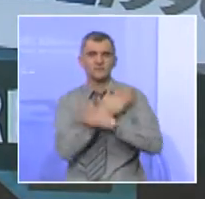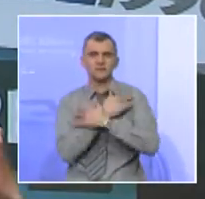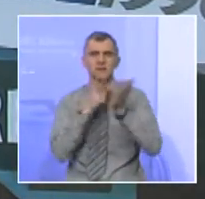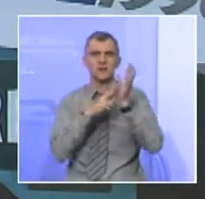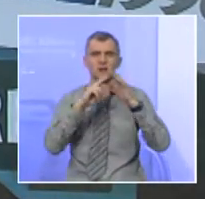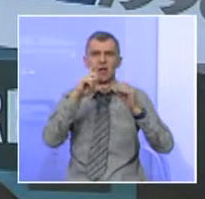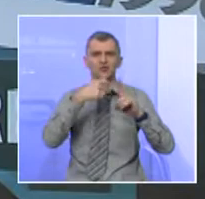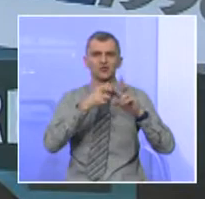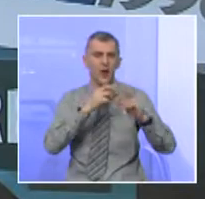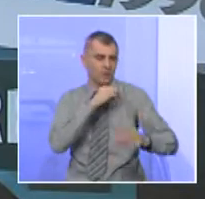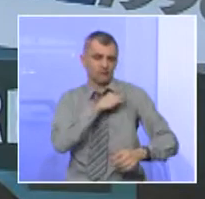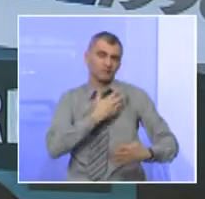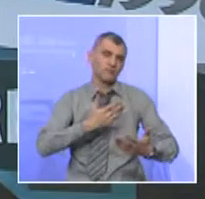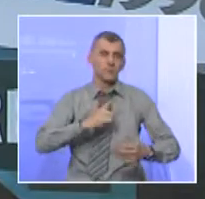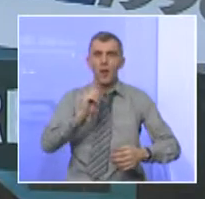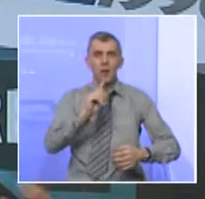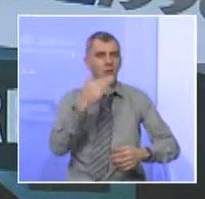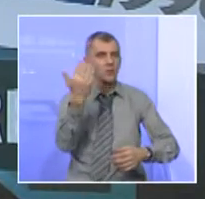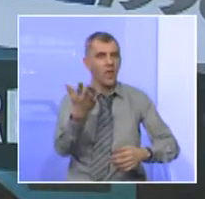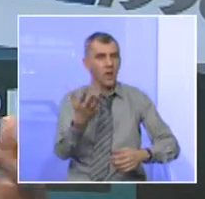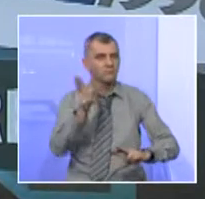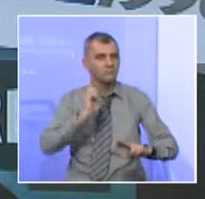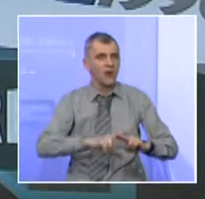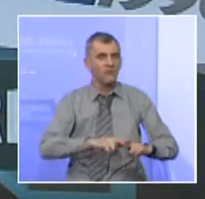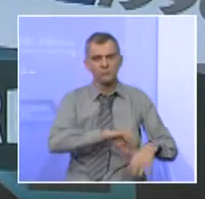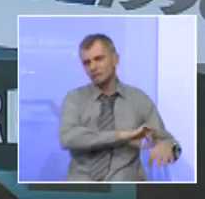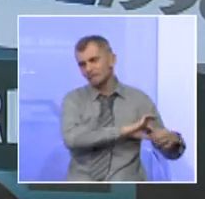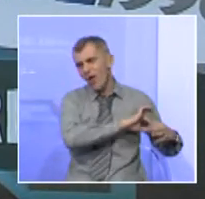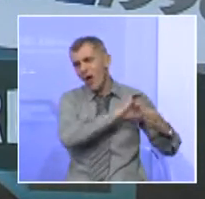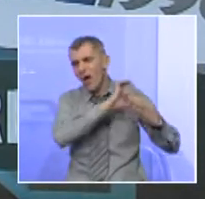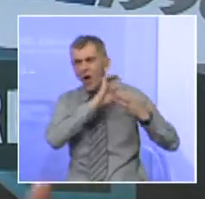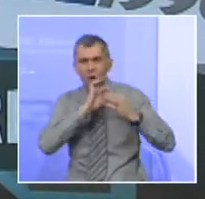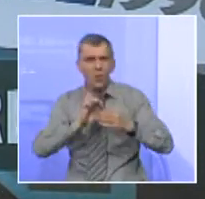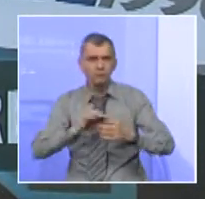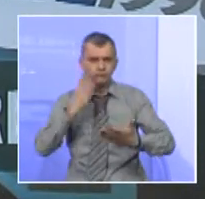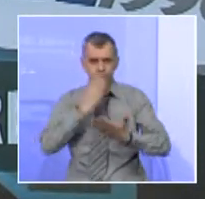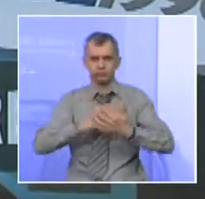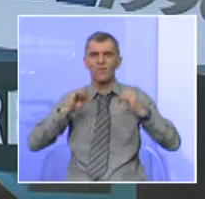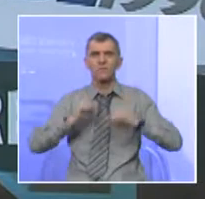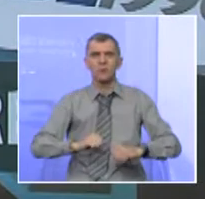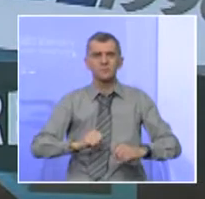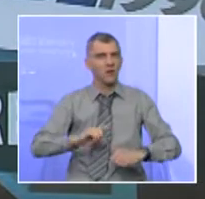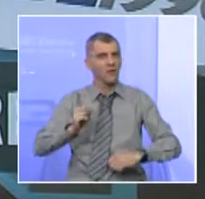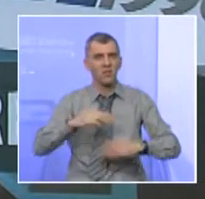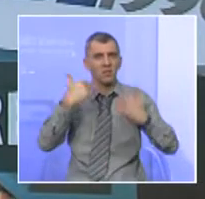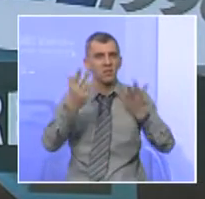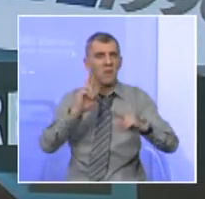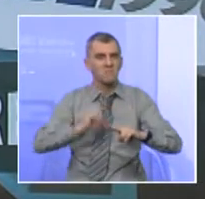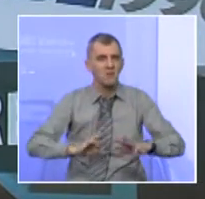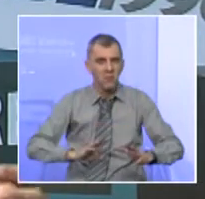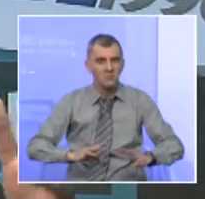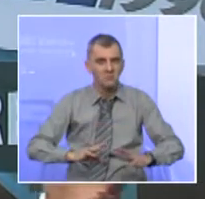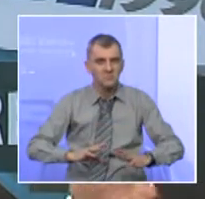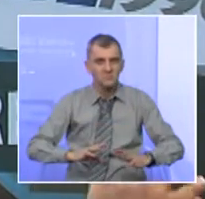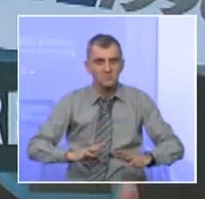im ne daje za pravo da beskonačno, uvijek i bezuvjetno budu u vlasti. I da postoje